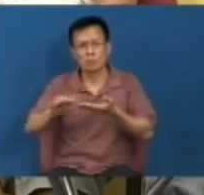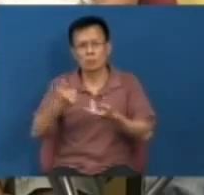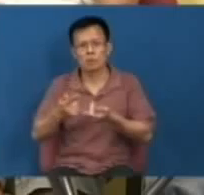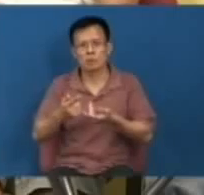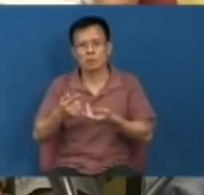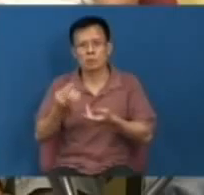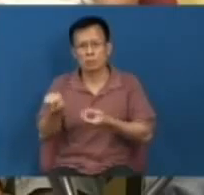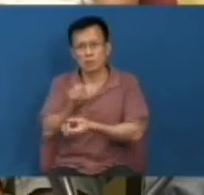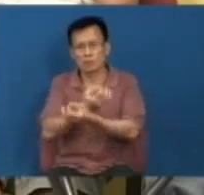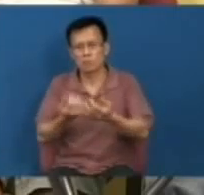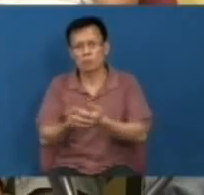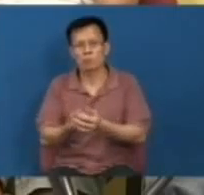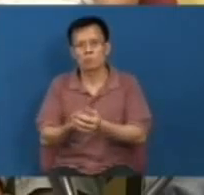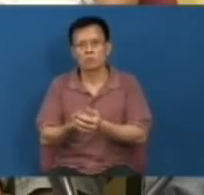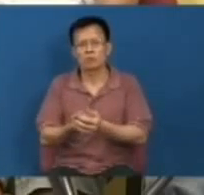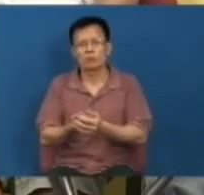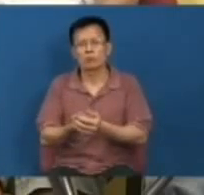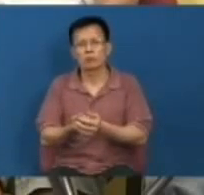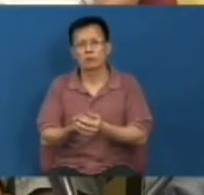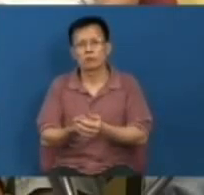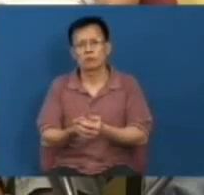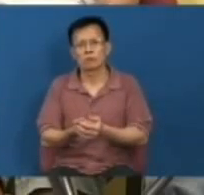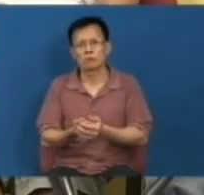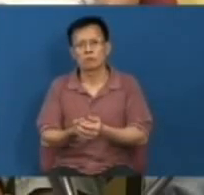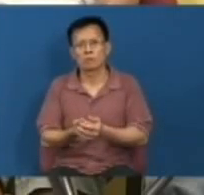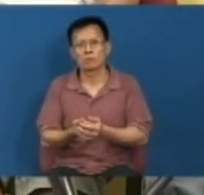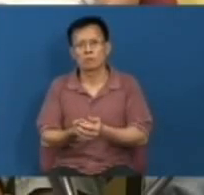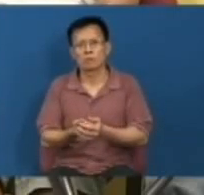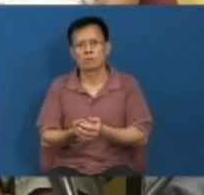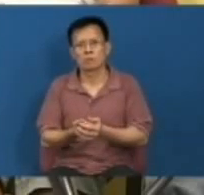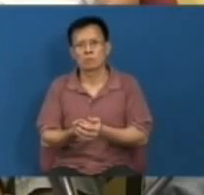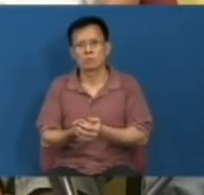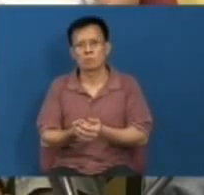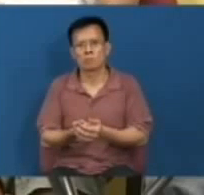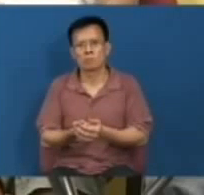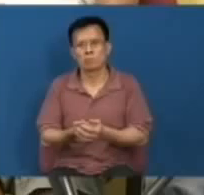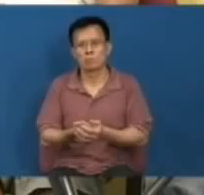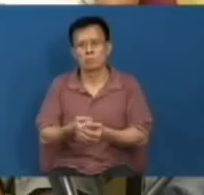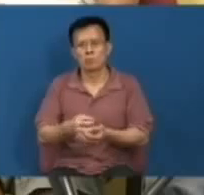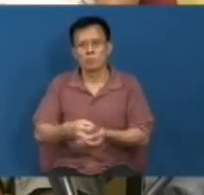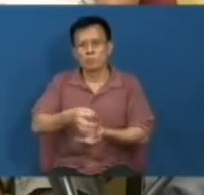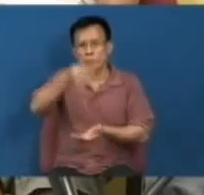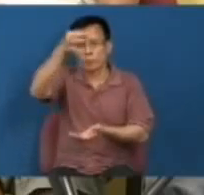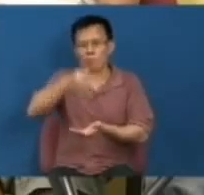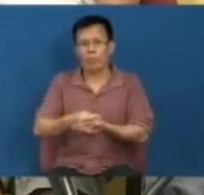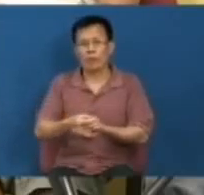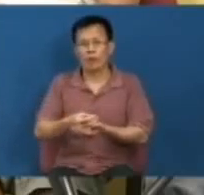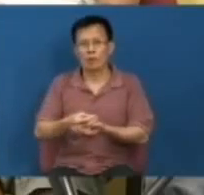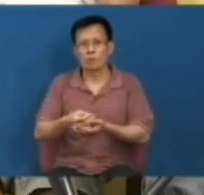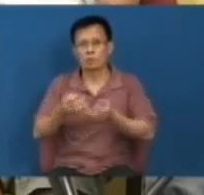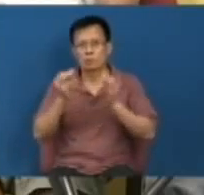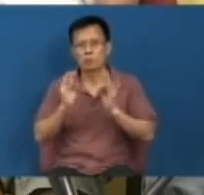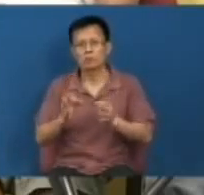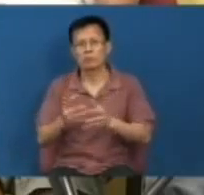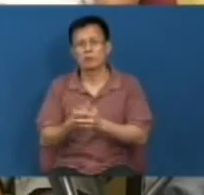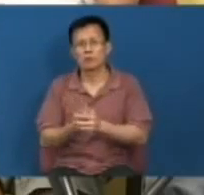個咩叫做咩啊？即係啲牙籤樓啊，佢300多尺，用嗰啲嚟計